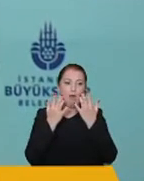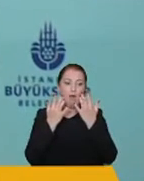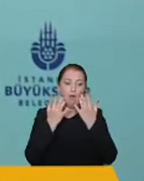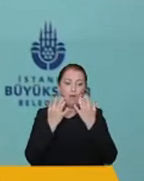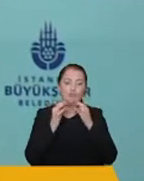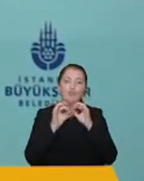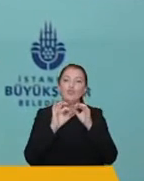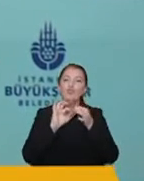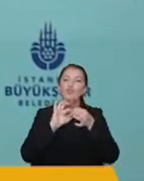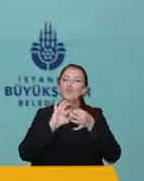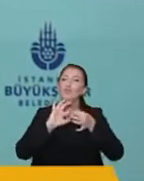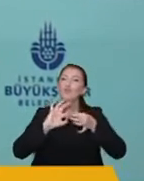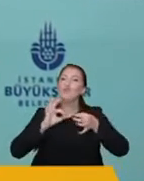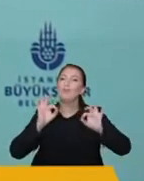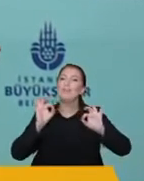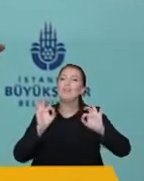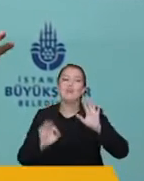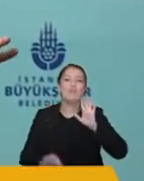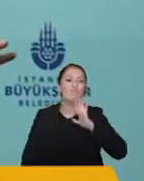cümleciği var.